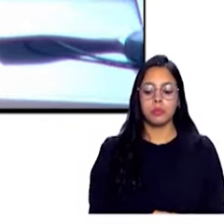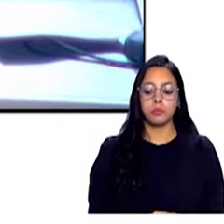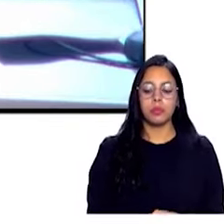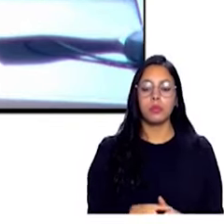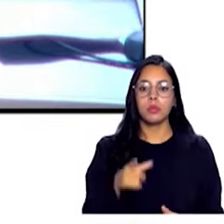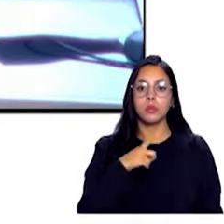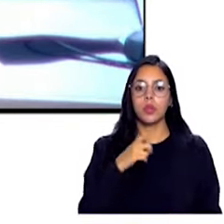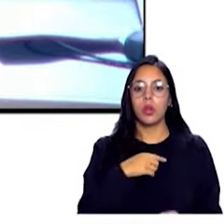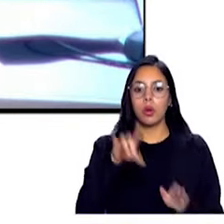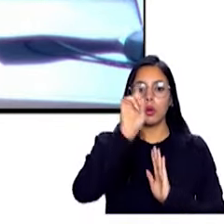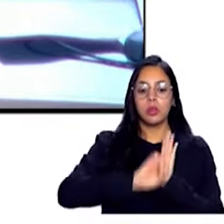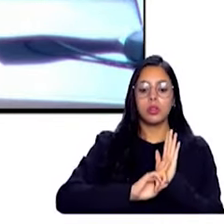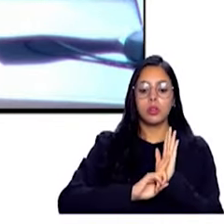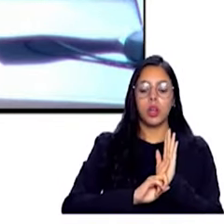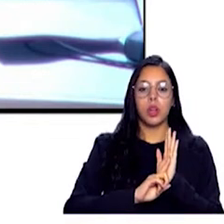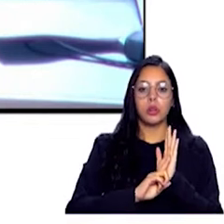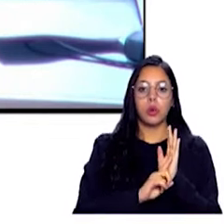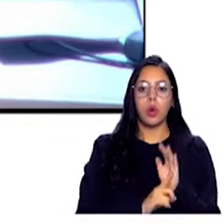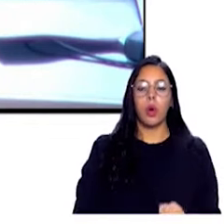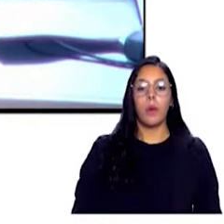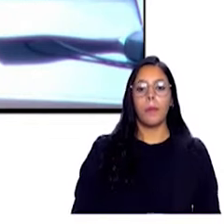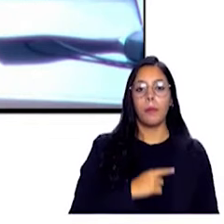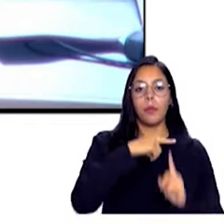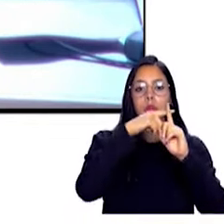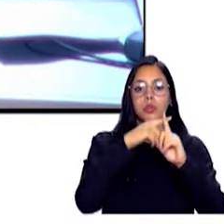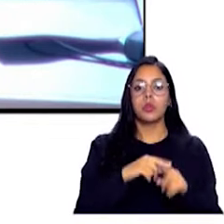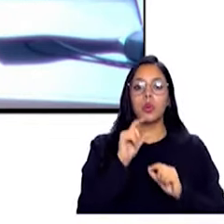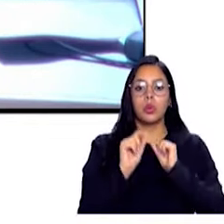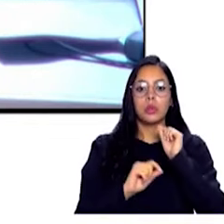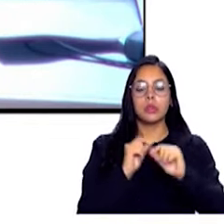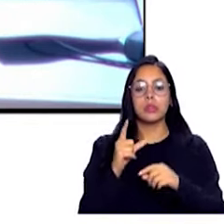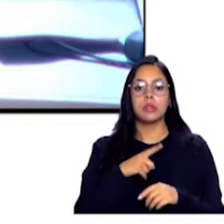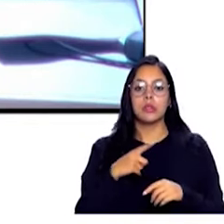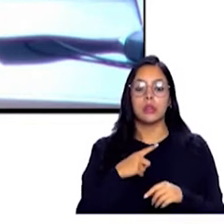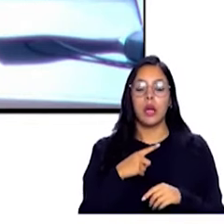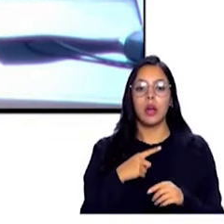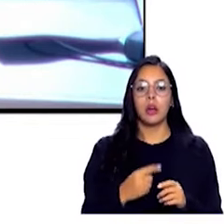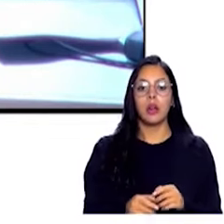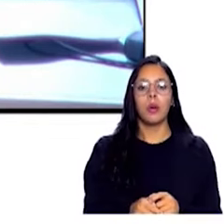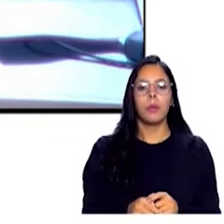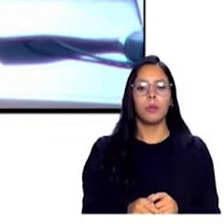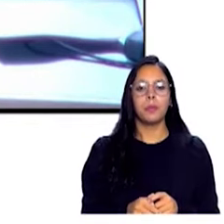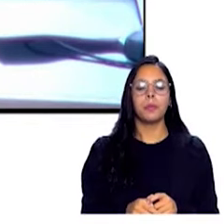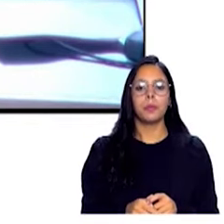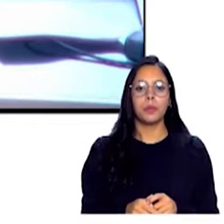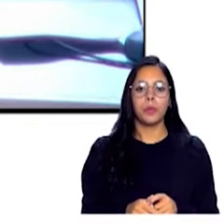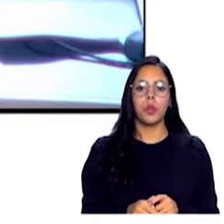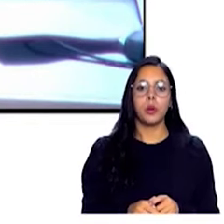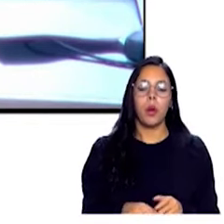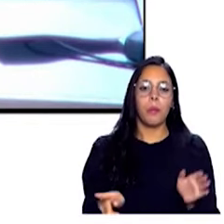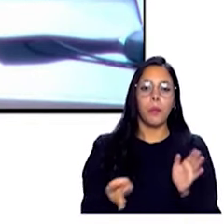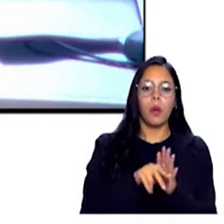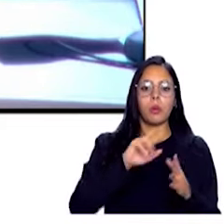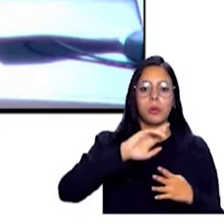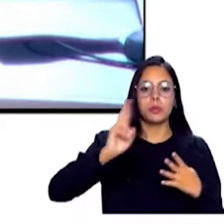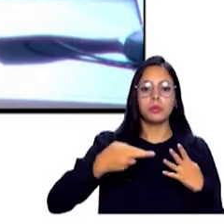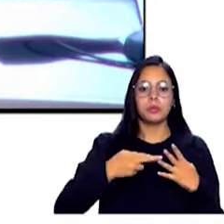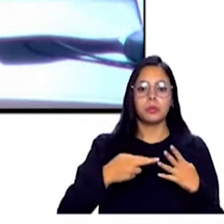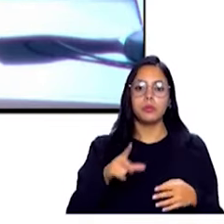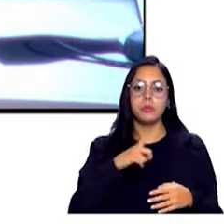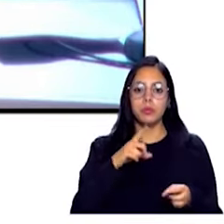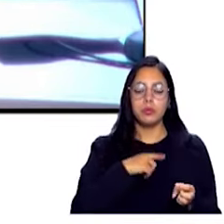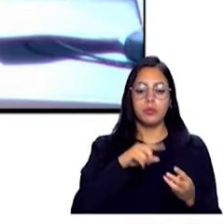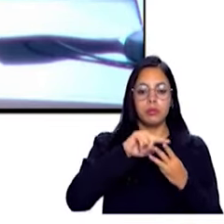proposition d'intégrer un filtrage des pourvoi ET Elle a proposé trois crites la